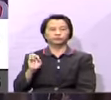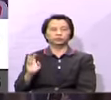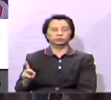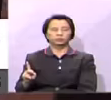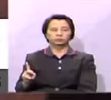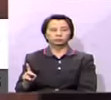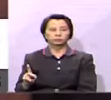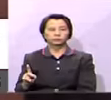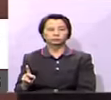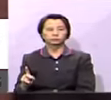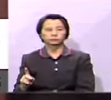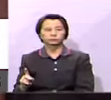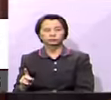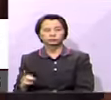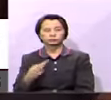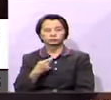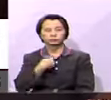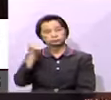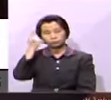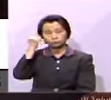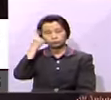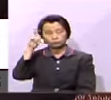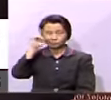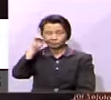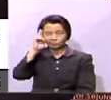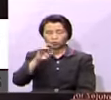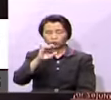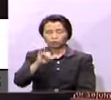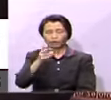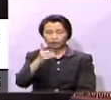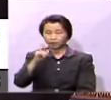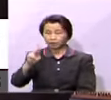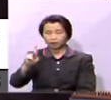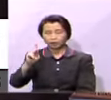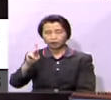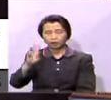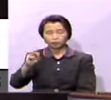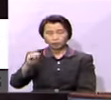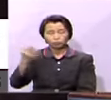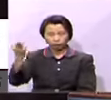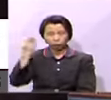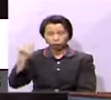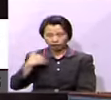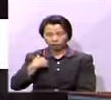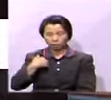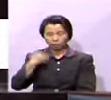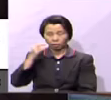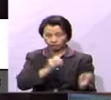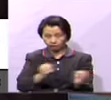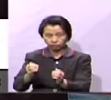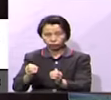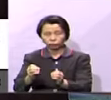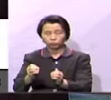Syafiq. Kita sudah maklum, sebelum ini YDKMM pernah menganjurkan iaitu program Quran Hour dan mencetuskan